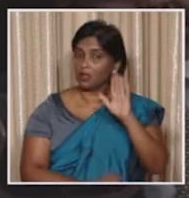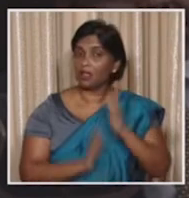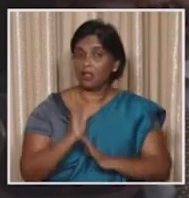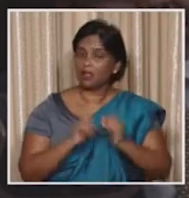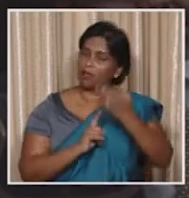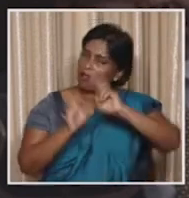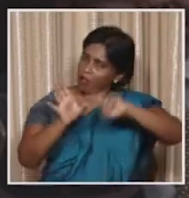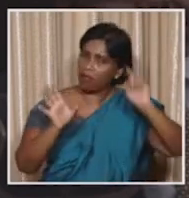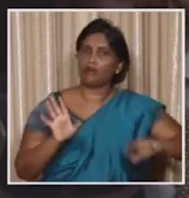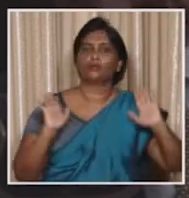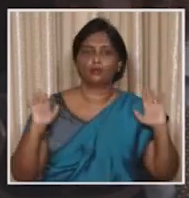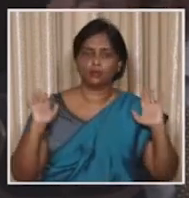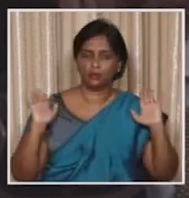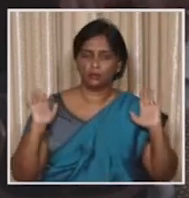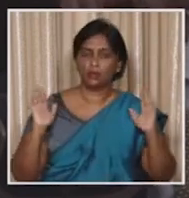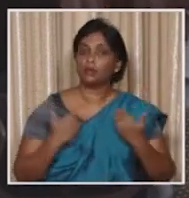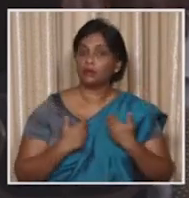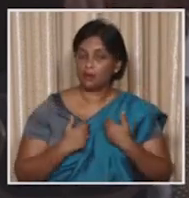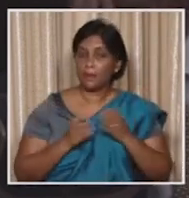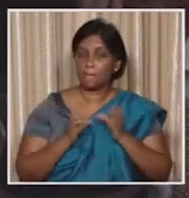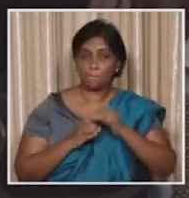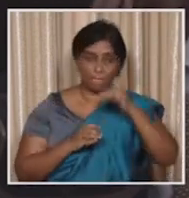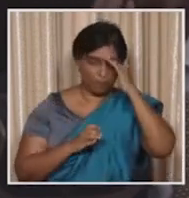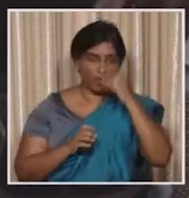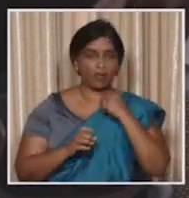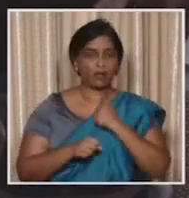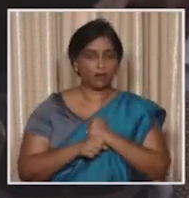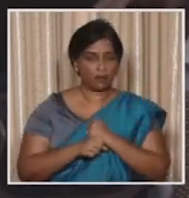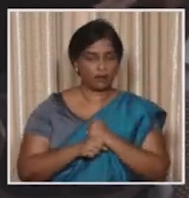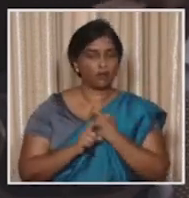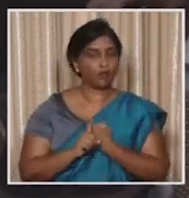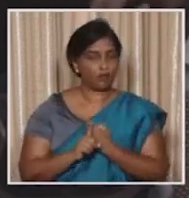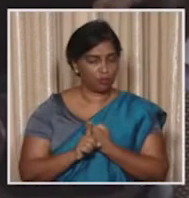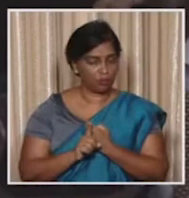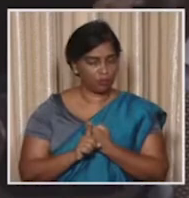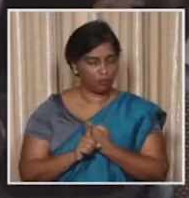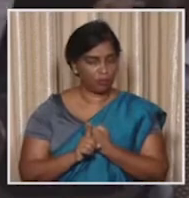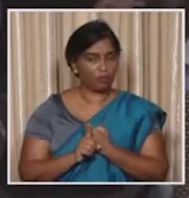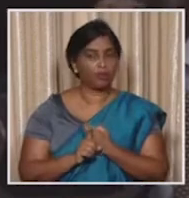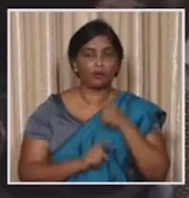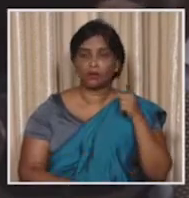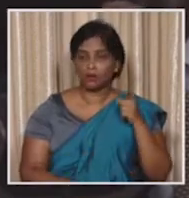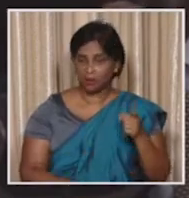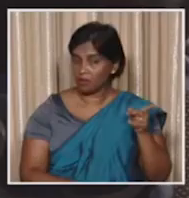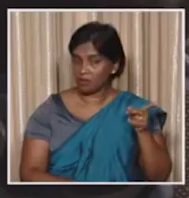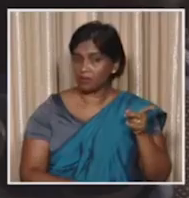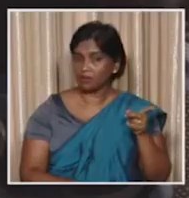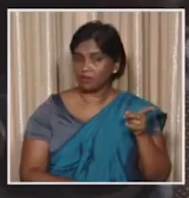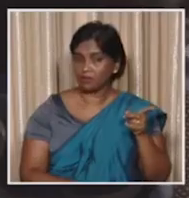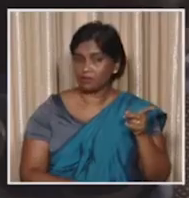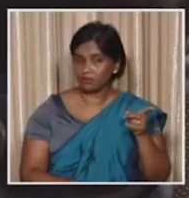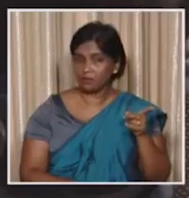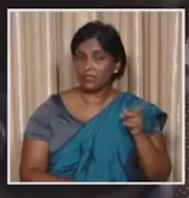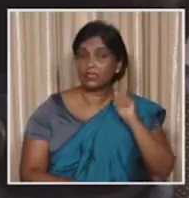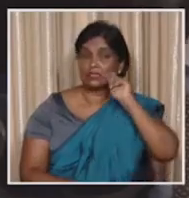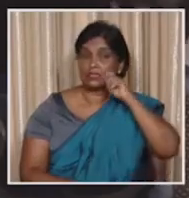என்னுடைய கட்சியினுடைய தலைவர் கஜேந்திரகுமார் பொன்னம்பலத்தை ஒரு மோசமான ஒரு இனவாதியாகவும் அவருடைய பாட்டனாரை ஒரு இனவாதியாகவும் தமிழ் மக்களுக்கு